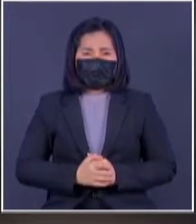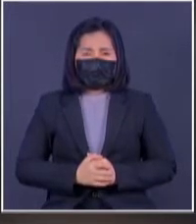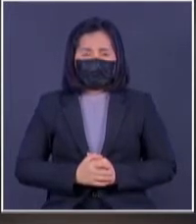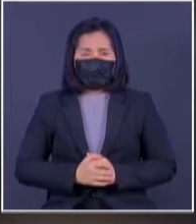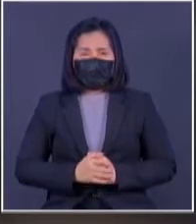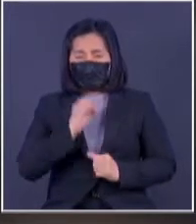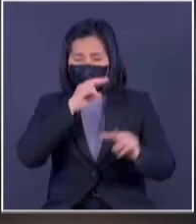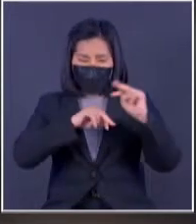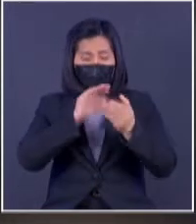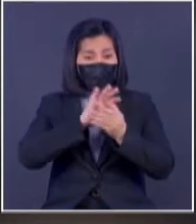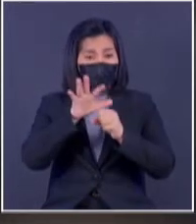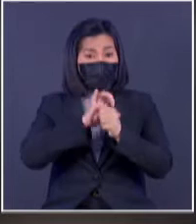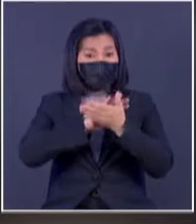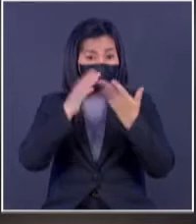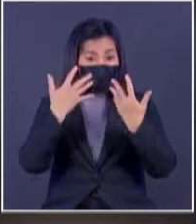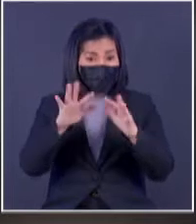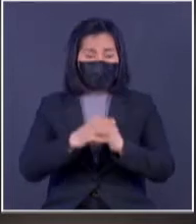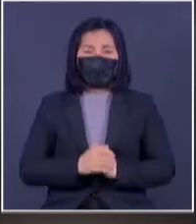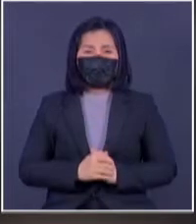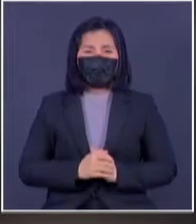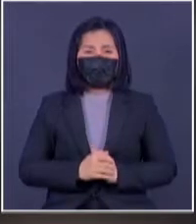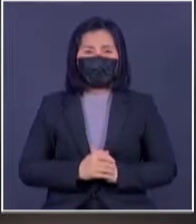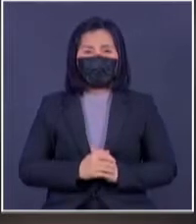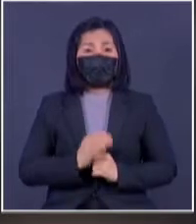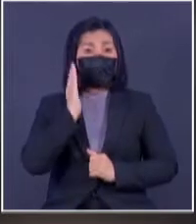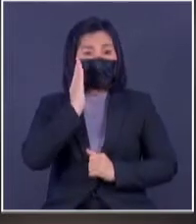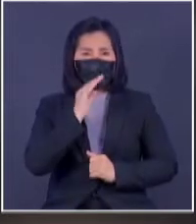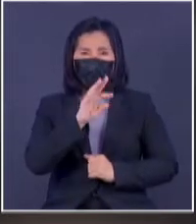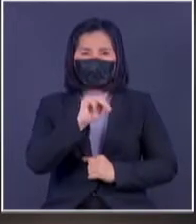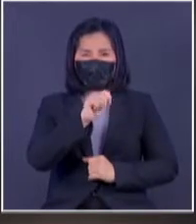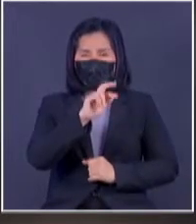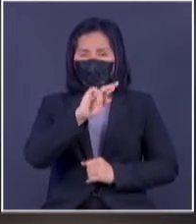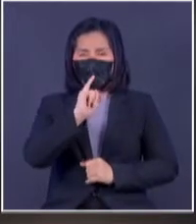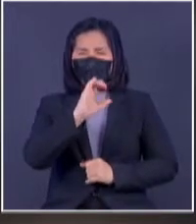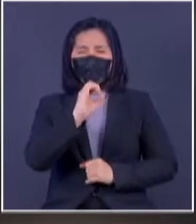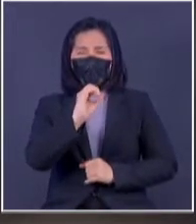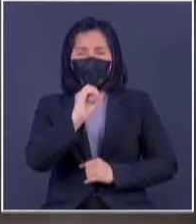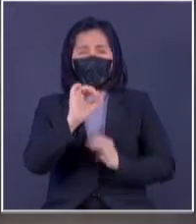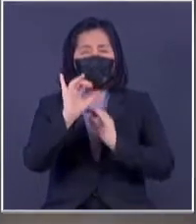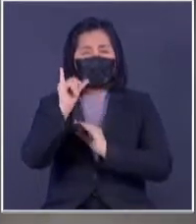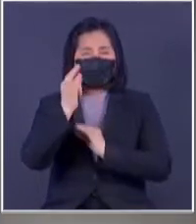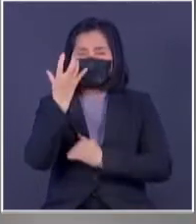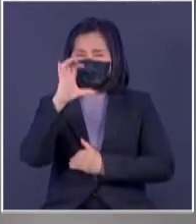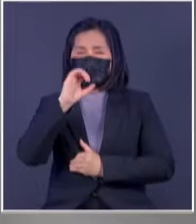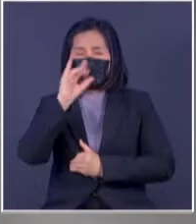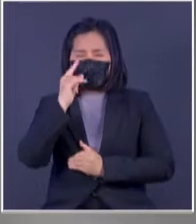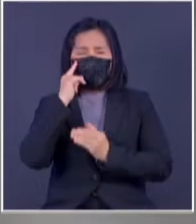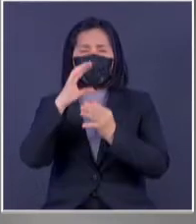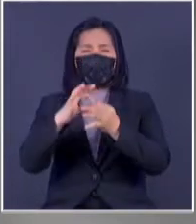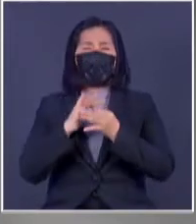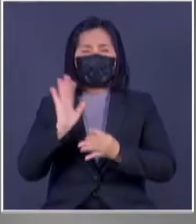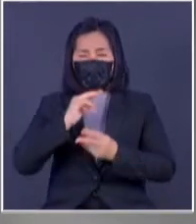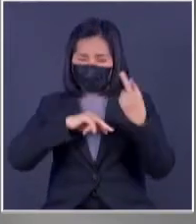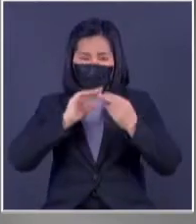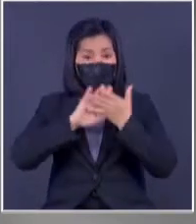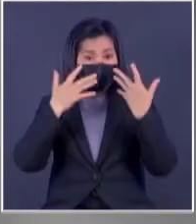กมาโชว์ผลการตรวจโควิดไม่ว่าจะเป็นพระเอกหนุ่มอย่างคุณมาริโอเมาเลอร์ครับที่ล่าสุดก็ได้โพสต์ผ่าน IG บอกแฟนๆให้หายห่วงว่าตรวจส